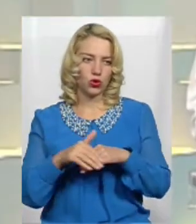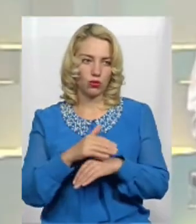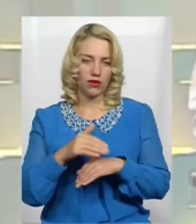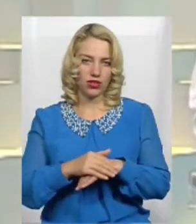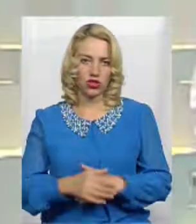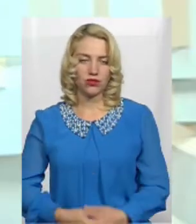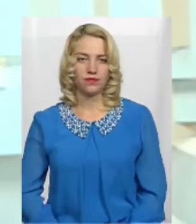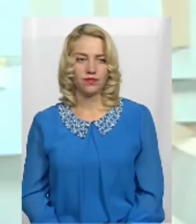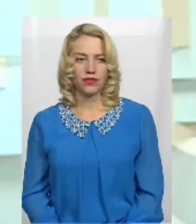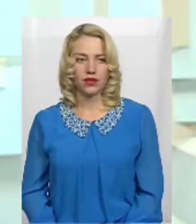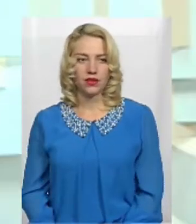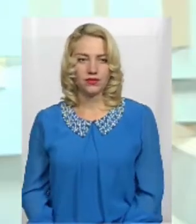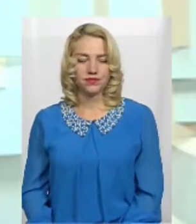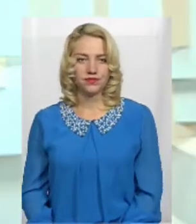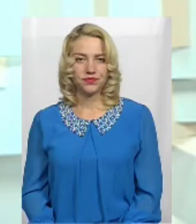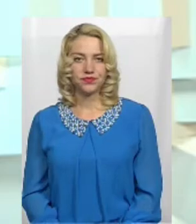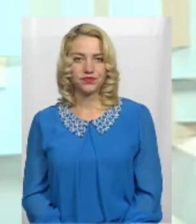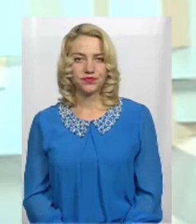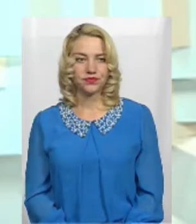вечора. Прошу, візитівка.